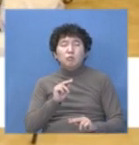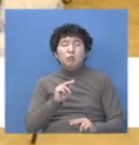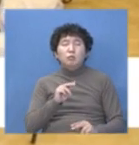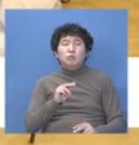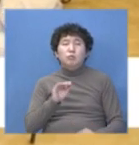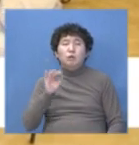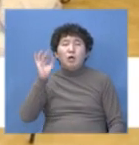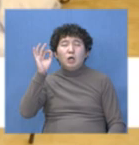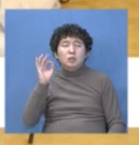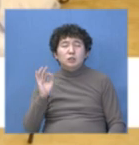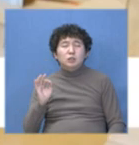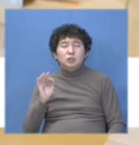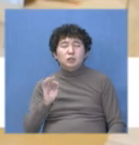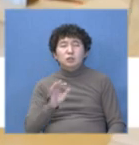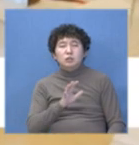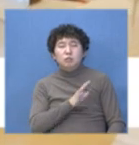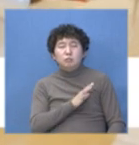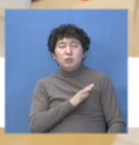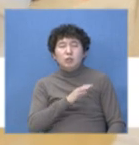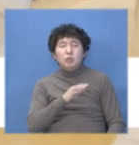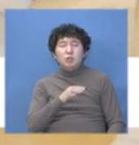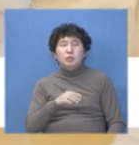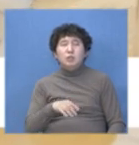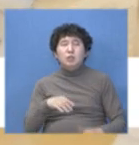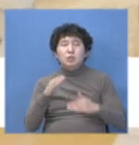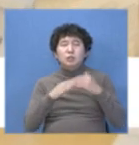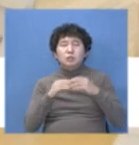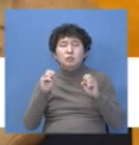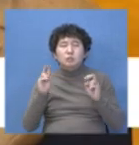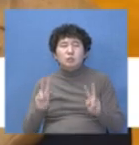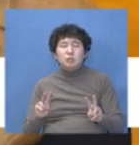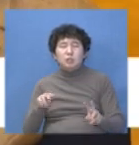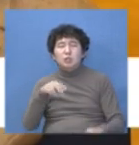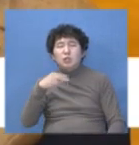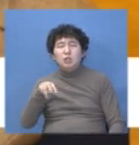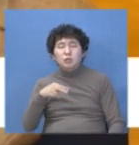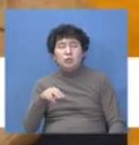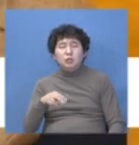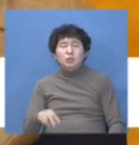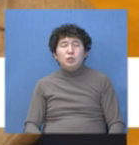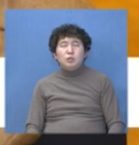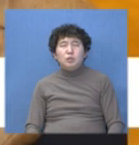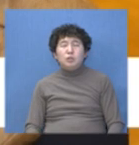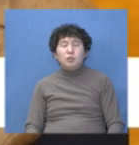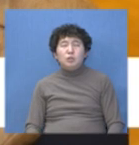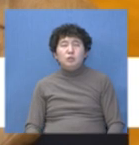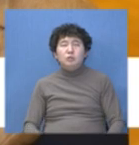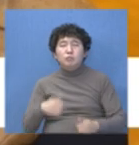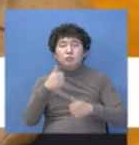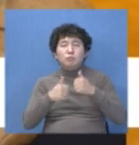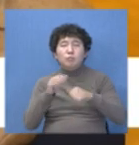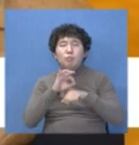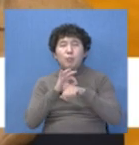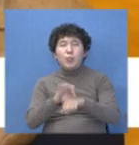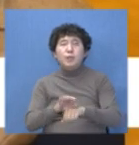анықтау үшін тіл мен әдебиет салаларының білікті мамандарынан тұратын қазылар алқасы құралды. Конкурсты өткізудің мақсаты